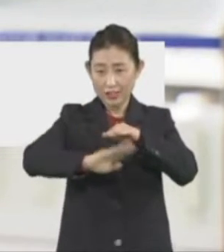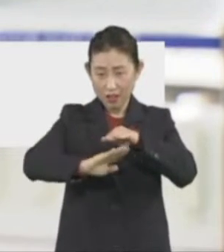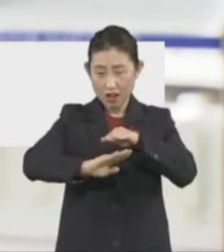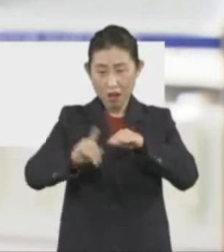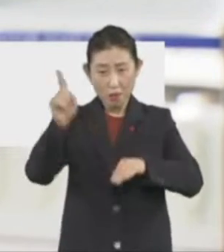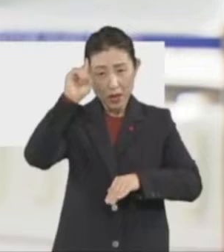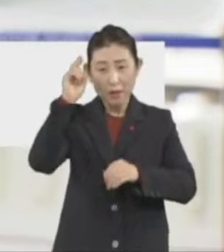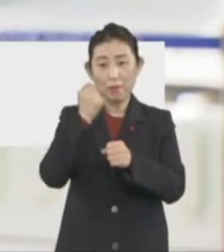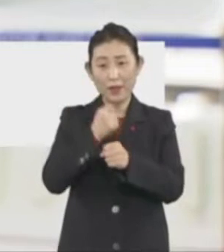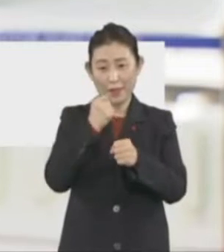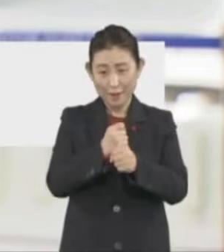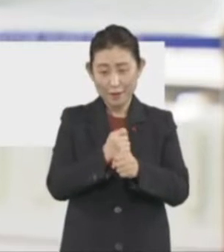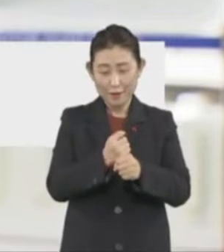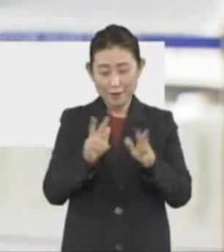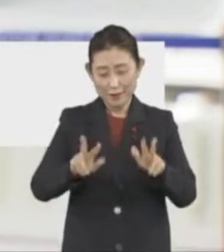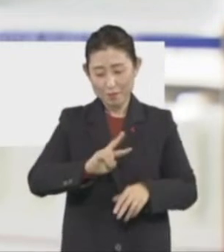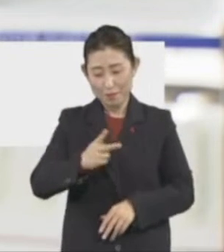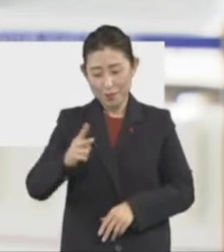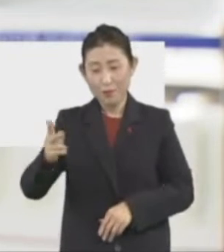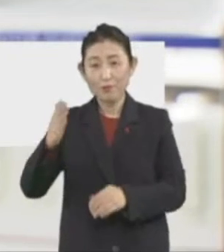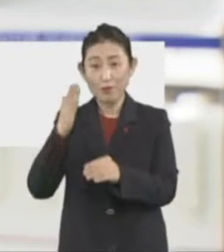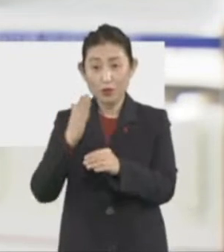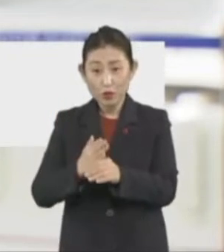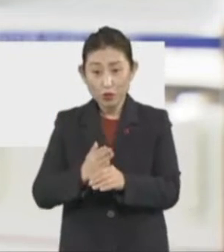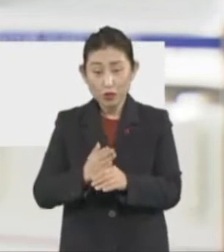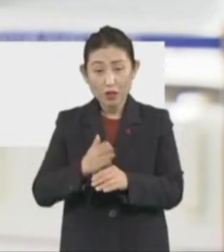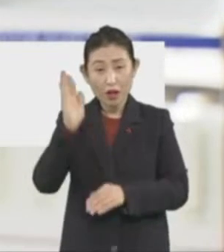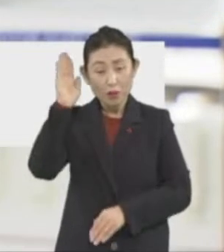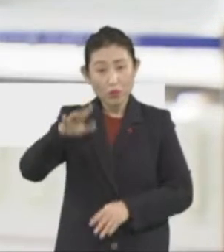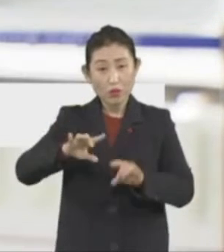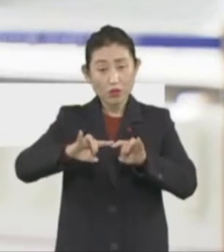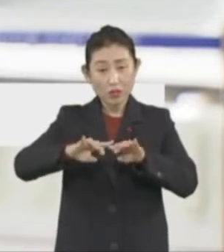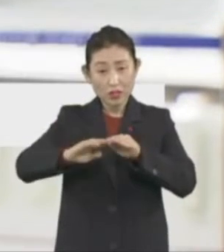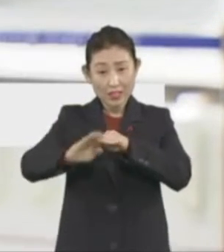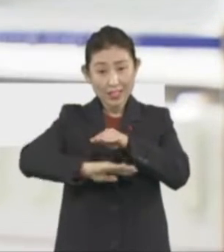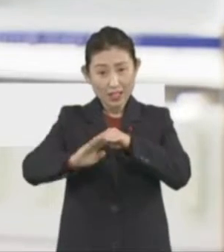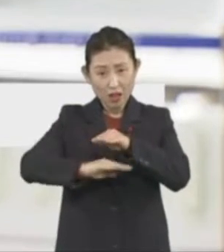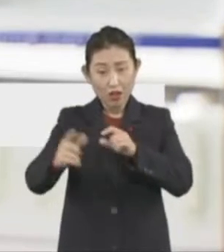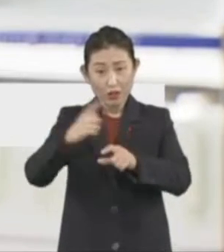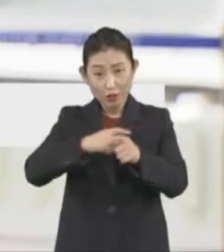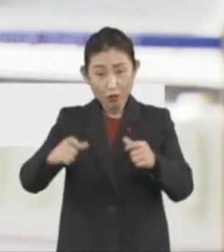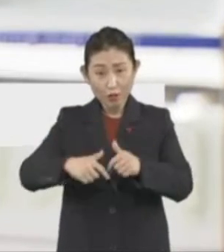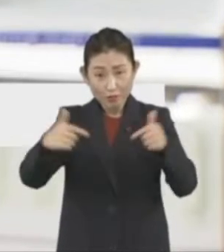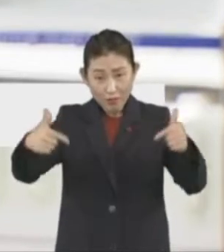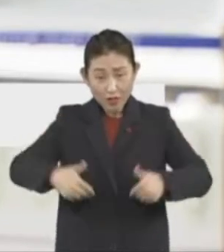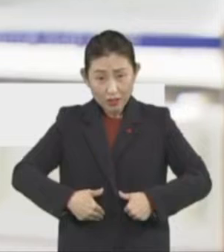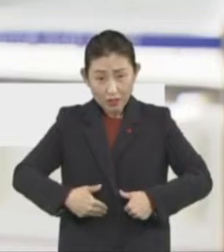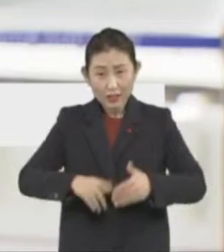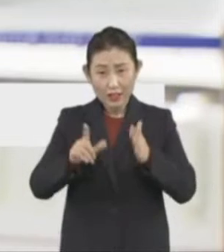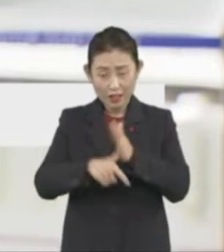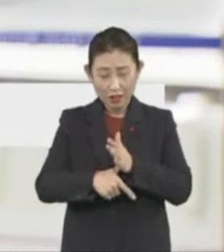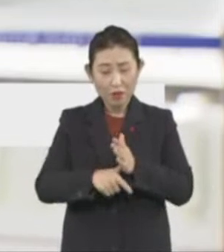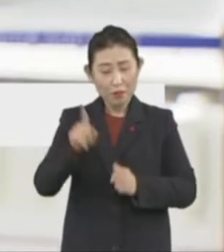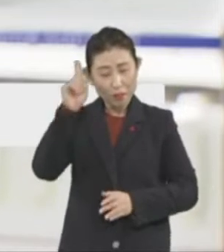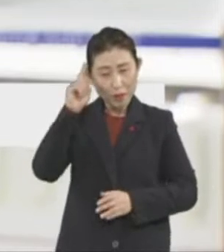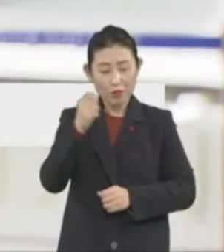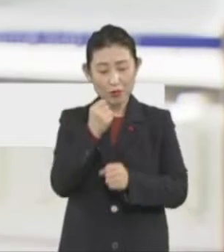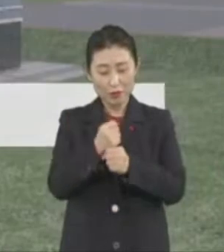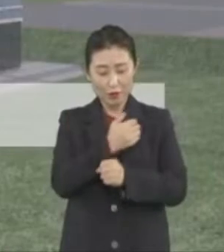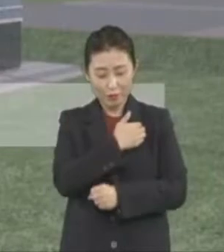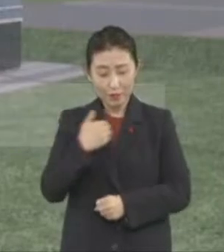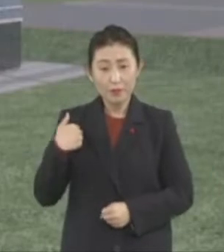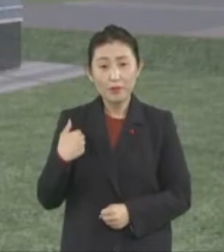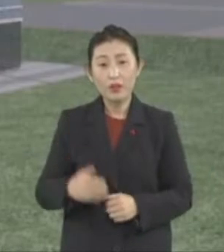있습니다. 그래서 향후에 전기차가 늘어나더라도 전기차 전용 공장으로서 역할도 충분히 할 수 있을 것으로 생각하고